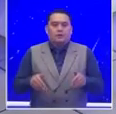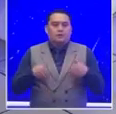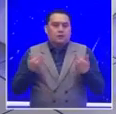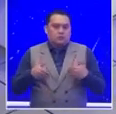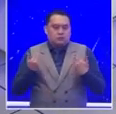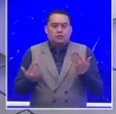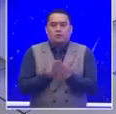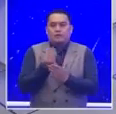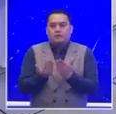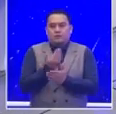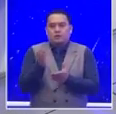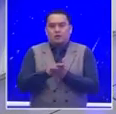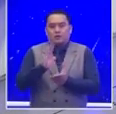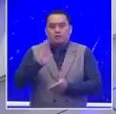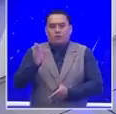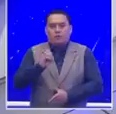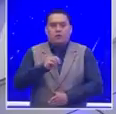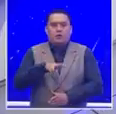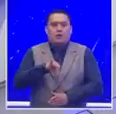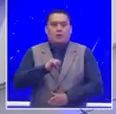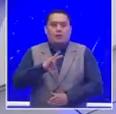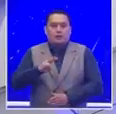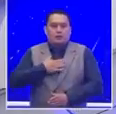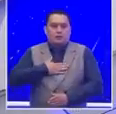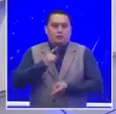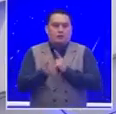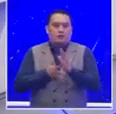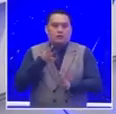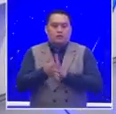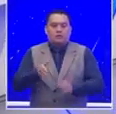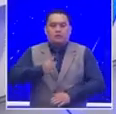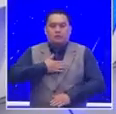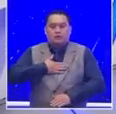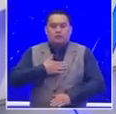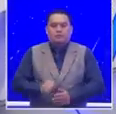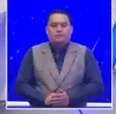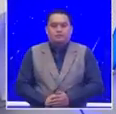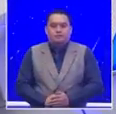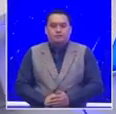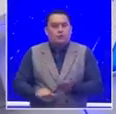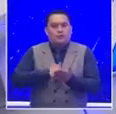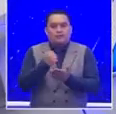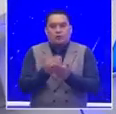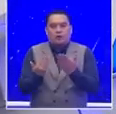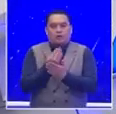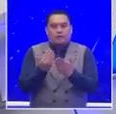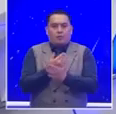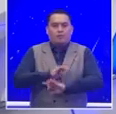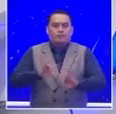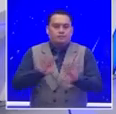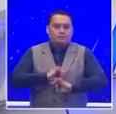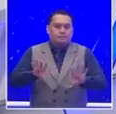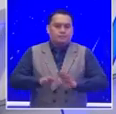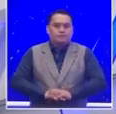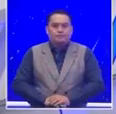Здравствуйте! Время новостей на телеканале ЖТСУ. В студии Еламан Раймбеков, и сурдоперевод обеспечивает Марат Жумабеков. И в начале выпуска коротко о самом